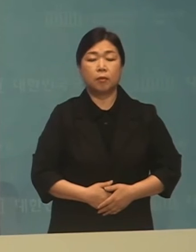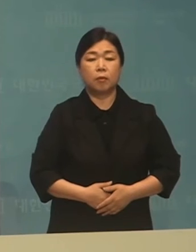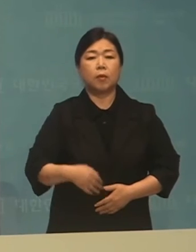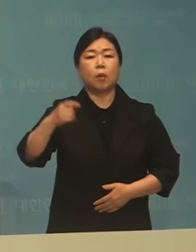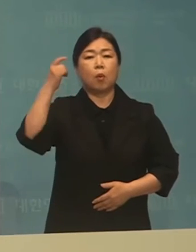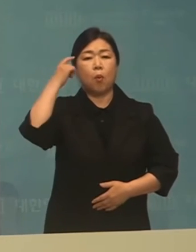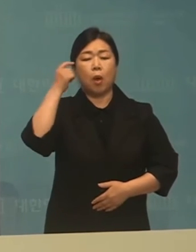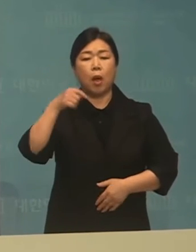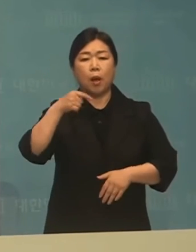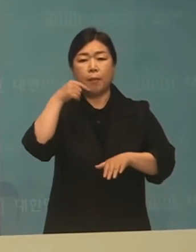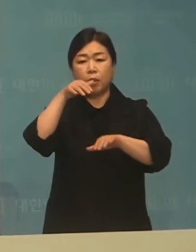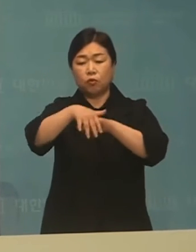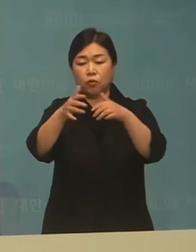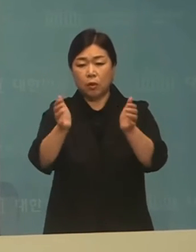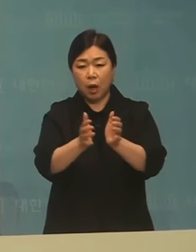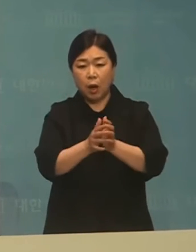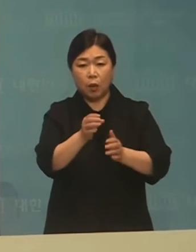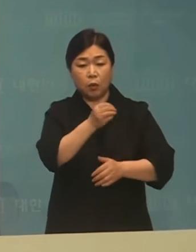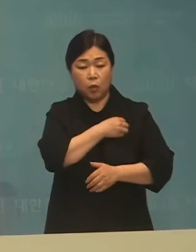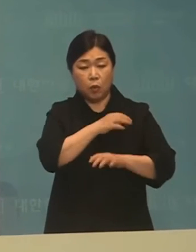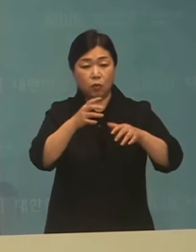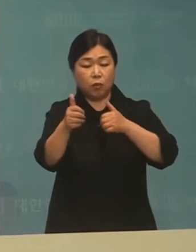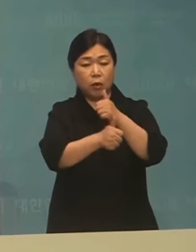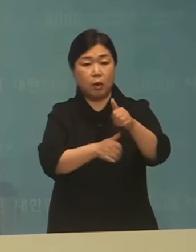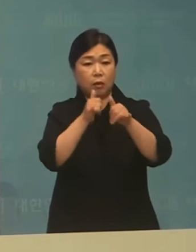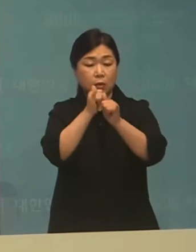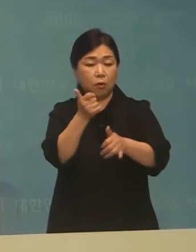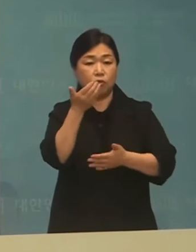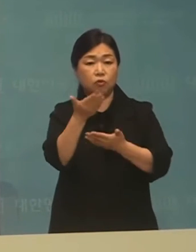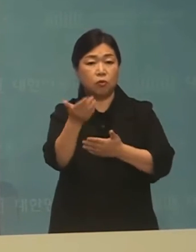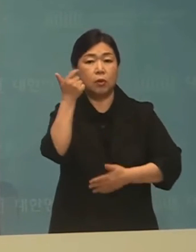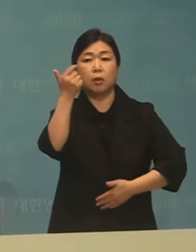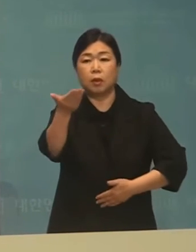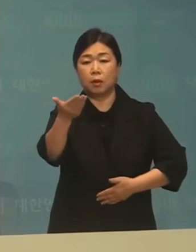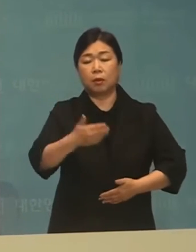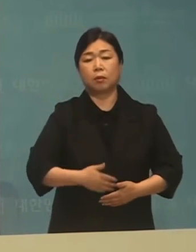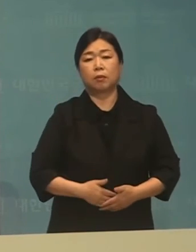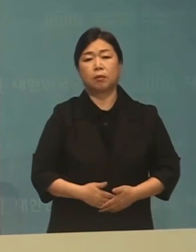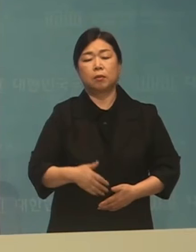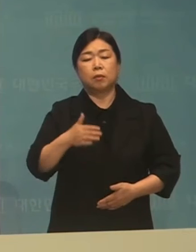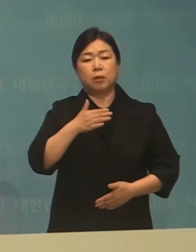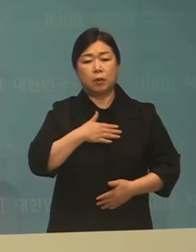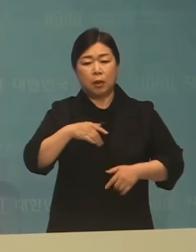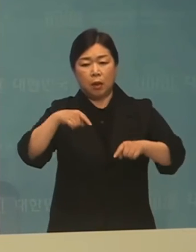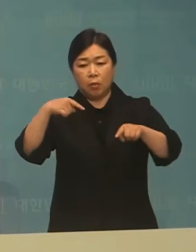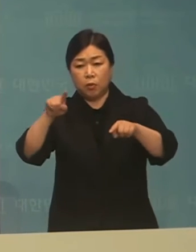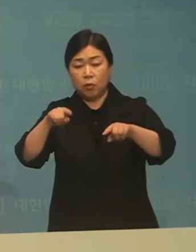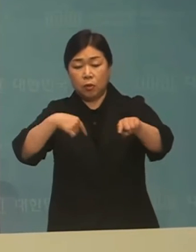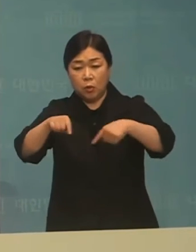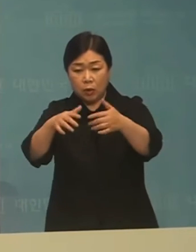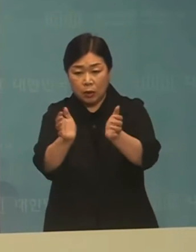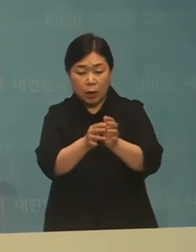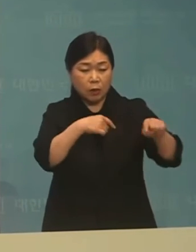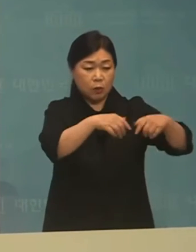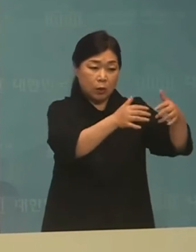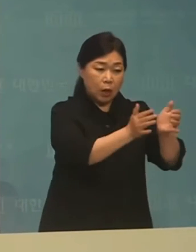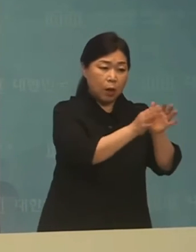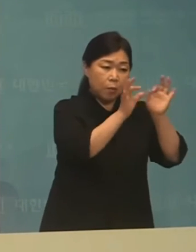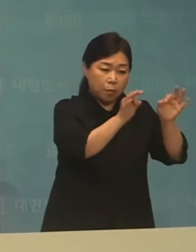왜 민주당 소속 국회의원만 상을 주느냐고요? 저는 당을 보고 상을 주는 겁니다.